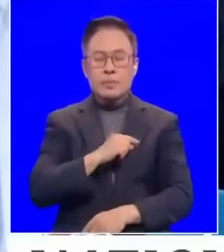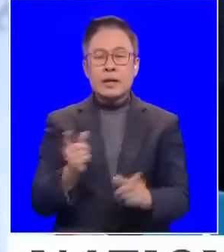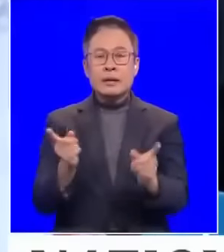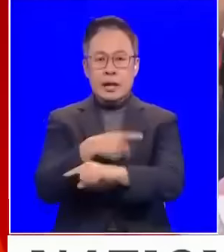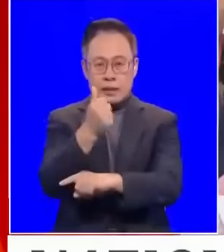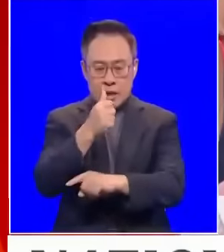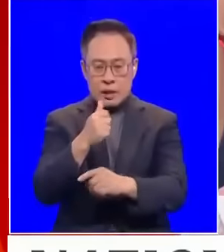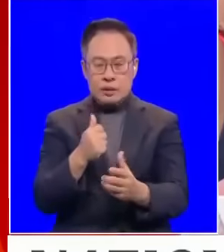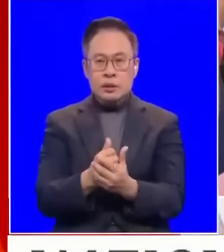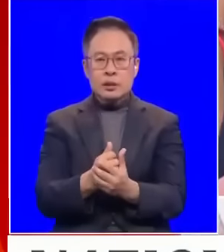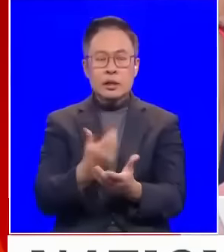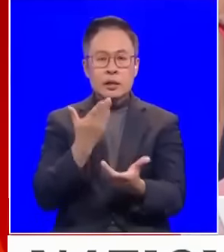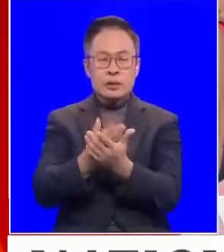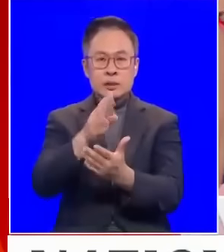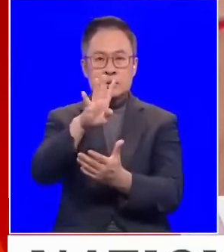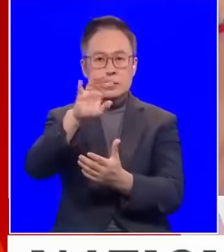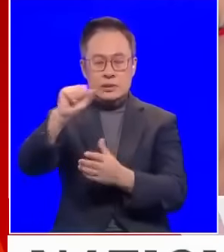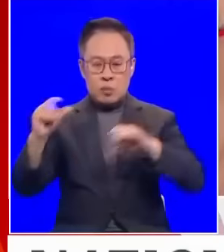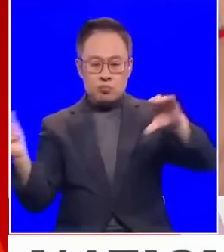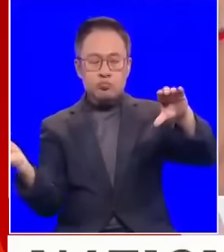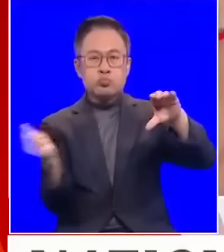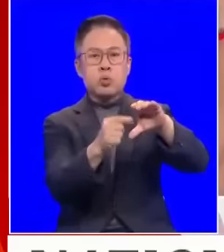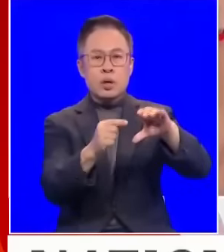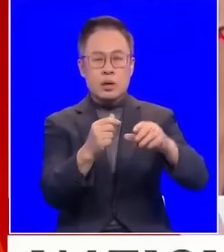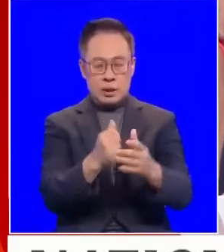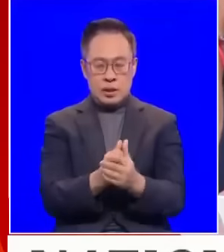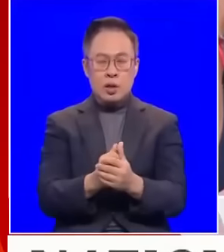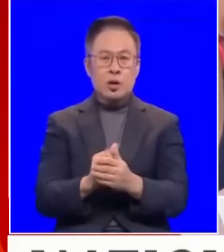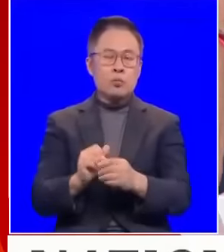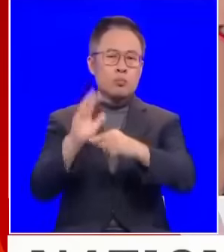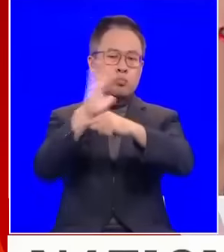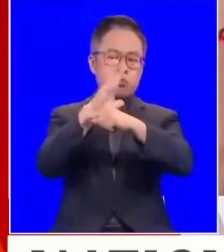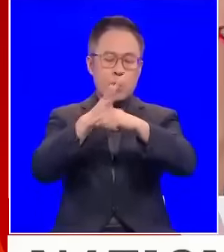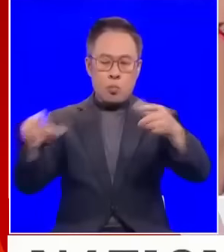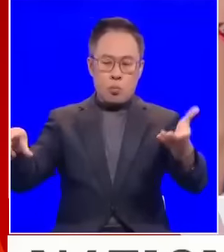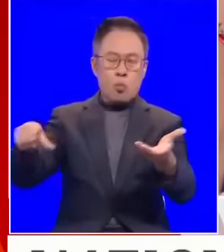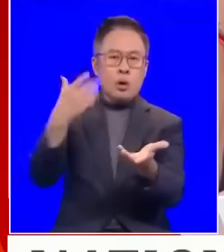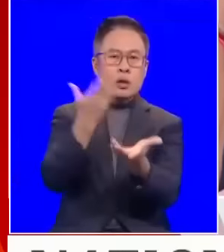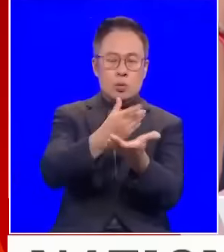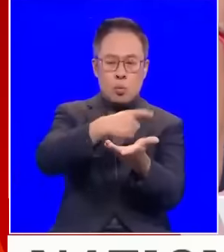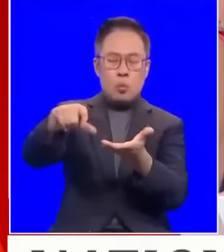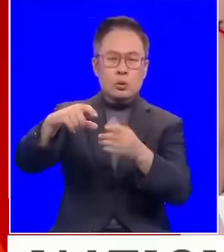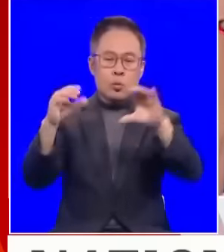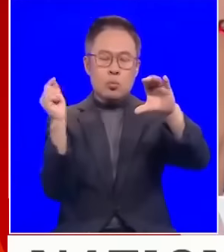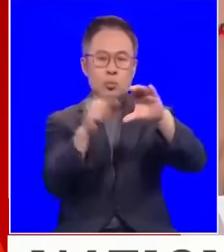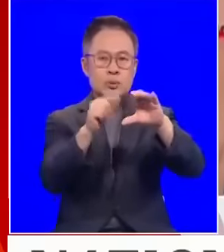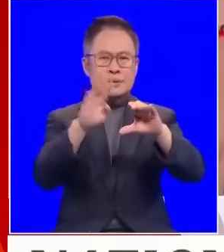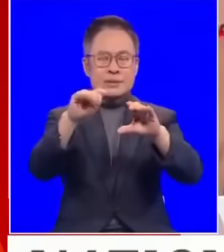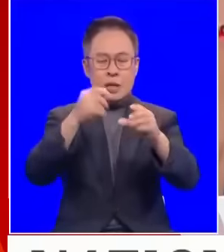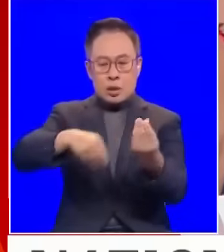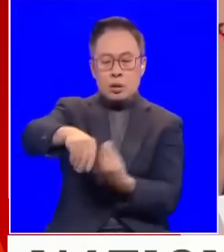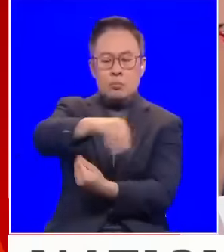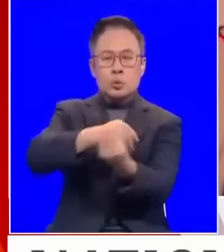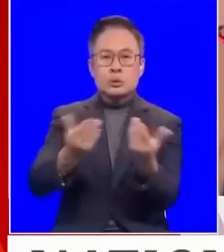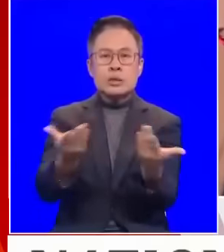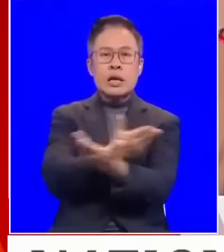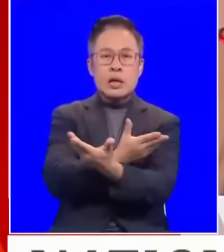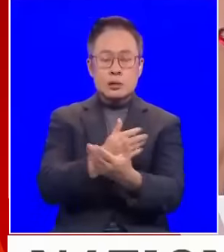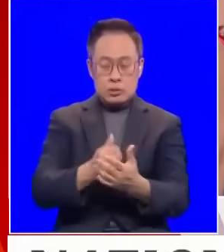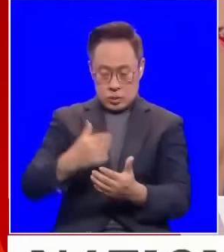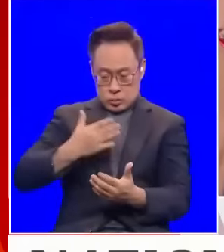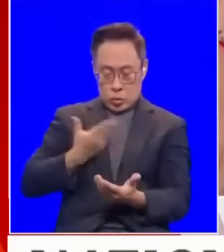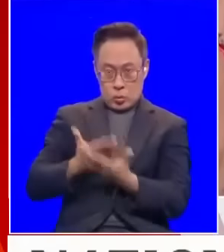องทุน อันนี้ก็เป็นในส่วนที่คุณพัชชี้แจง ใช่ประมาณนี้เนี่ยนะคะก็บอกว่าไม่เคยมีเงินสักบาทเดียวที่โอนเข้ามา